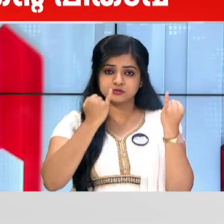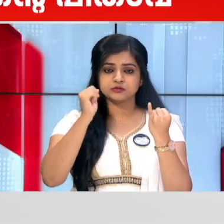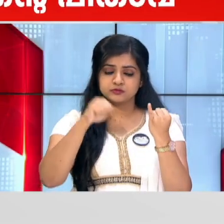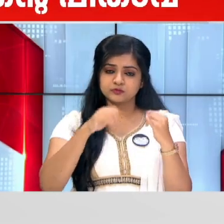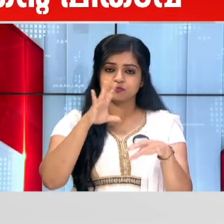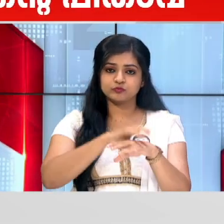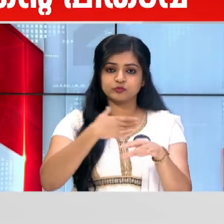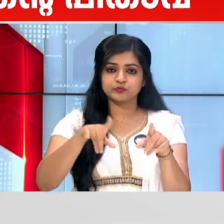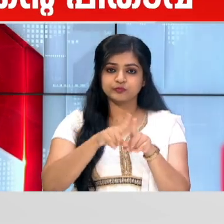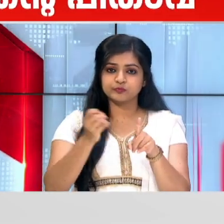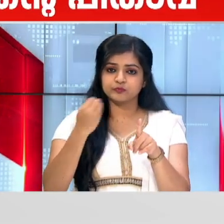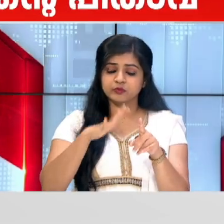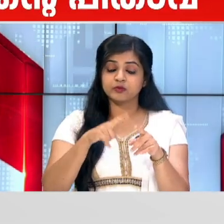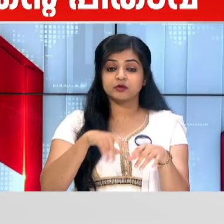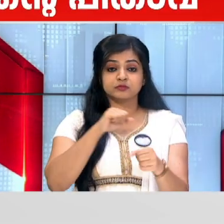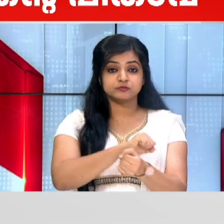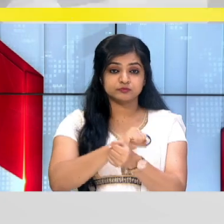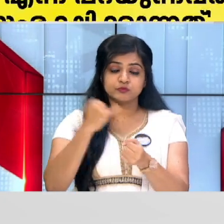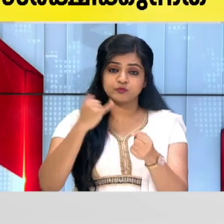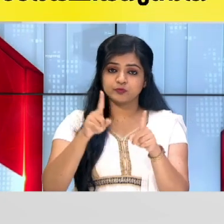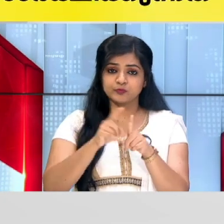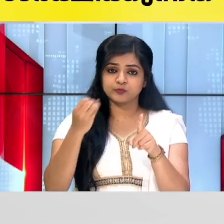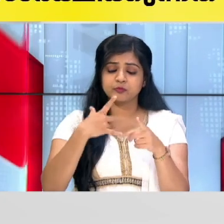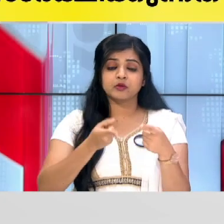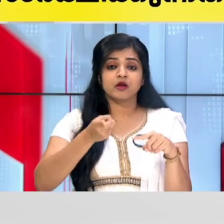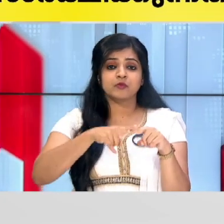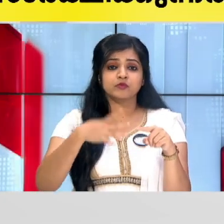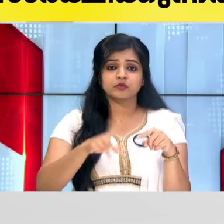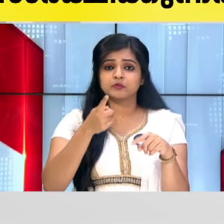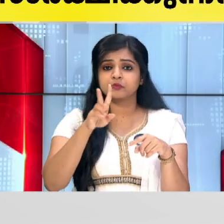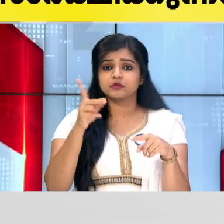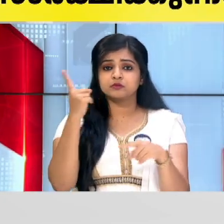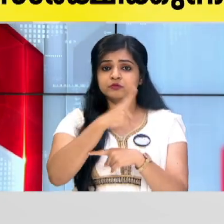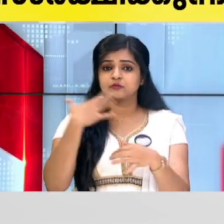പറയുന്നു. കൊണ്ടുവരാമെന്ന് പറയുകയാണെങ്കിൽ ഇപ്പം സംഭവിച്ചിട്ട് ഏകദേശം 10-12 ദിവസമായി.